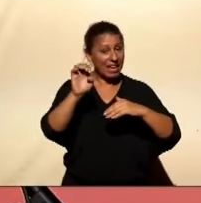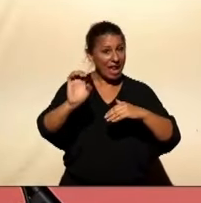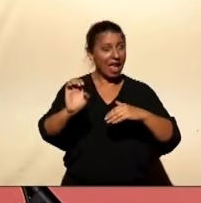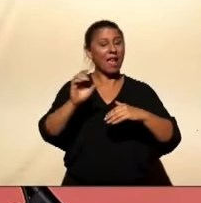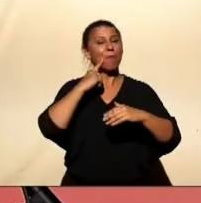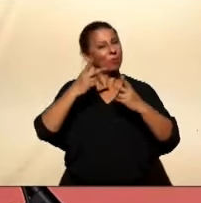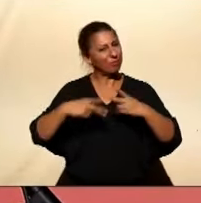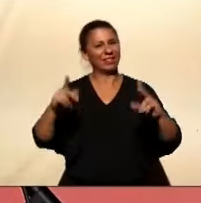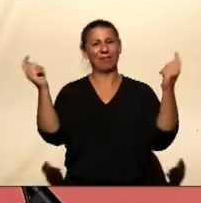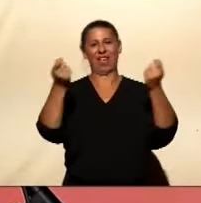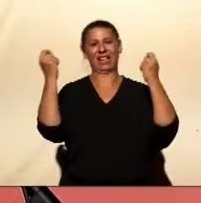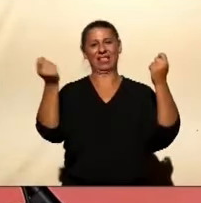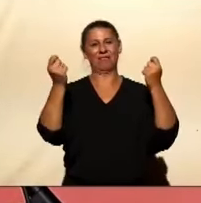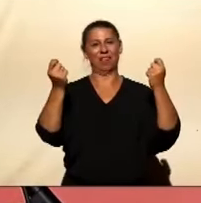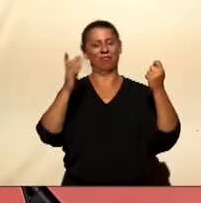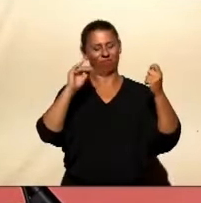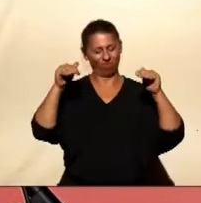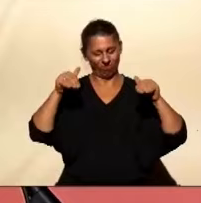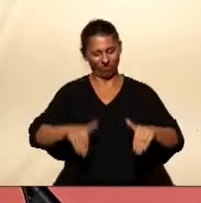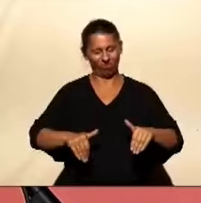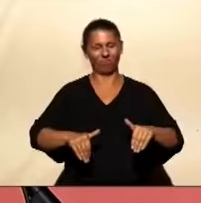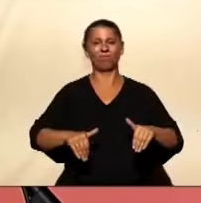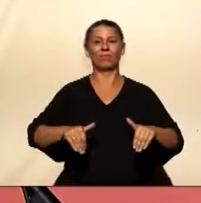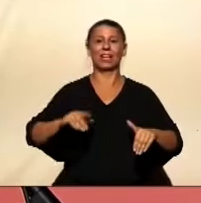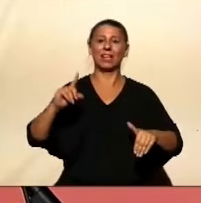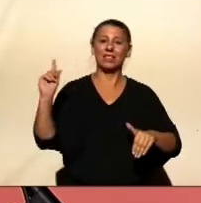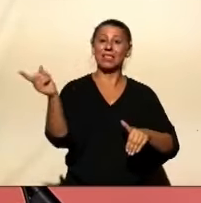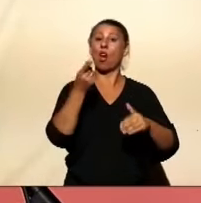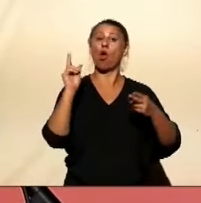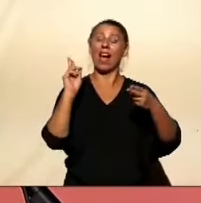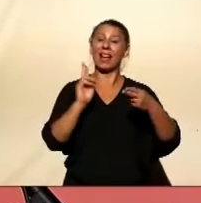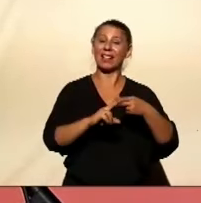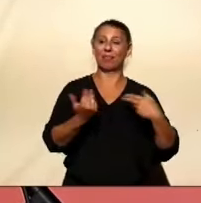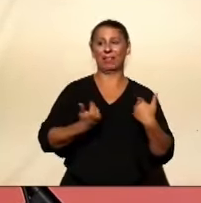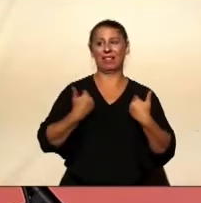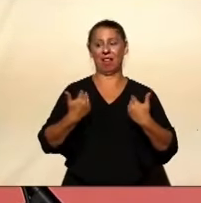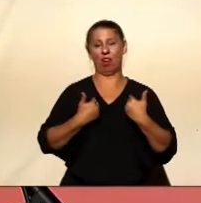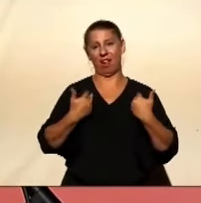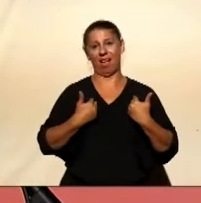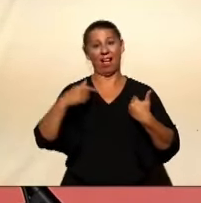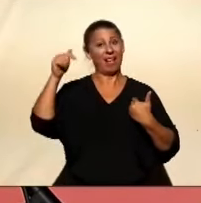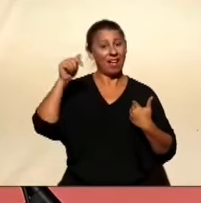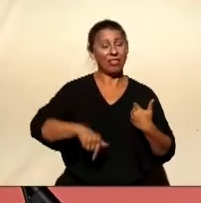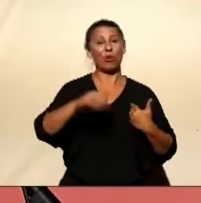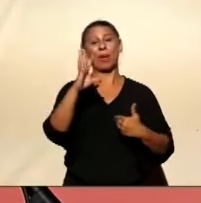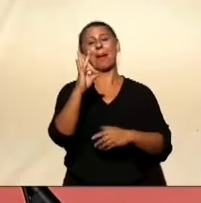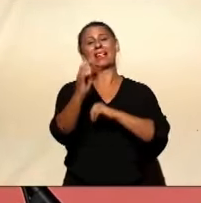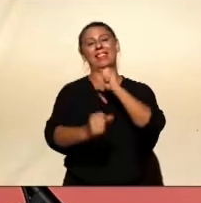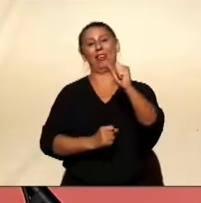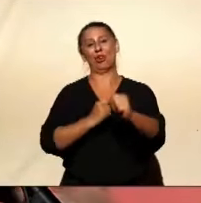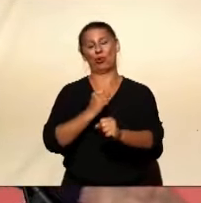στο φεστιβάλ να μείνει πιστό σε όλα τα ραντεβού του με την νεολαία εδώ και 50